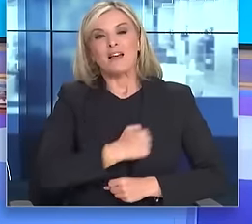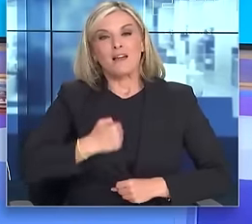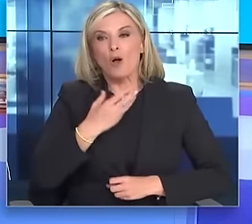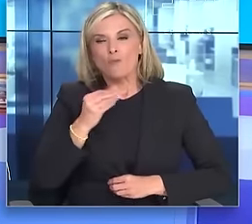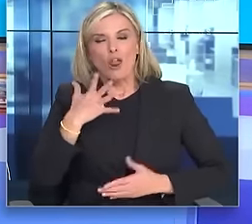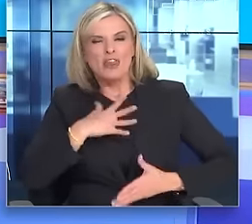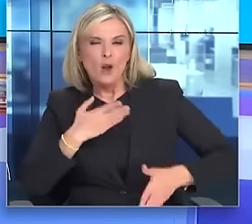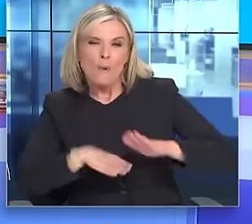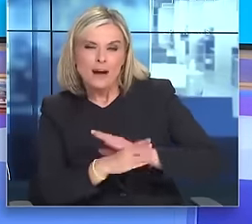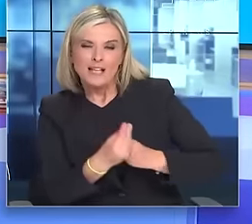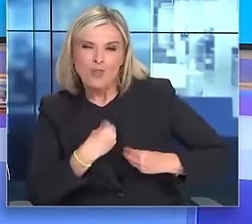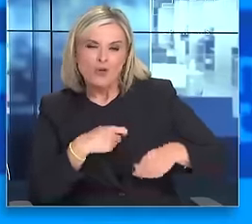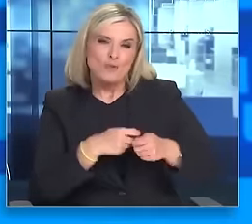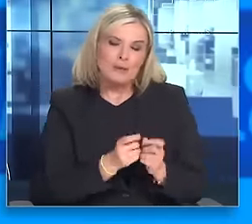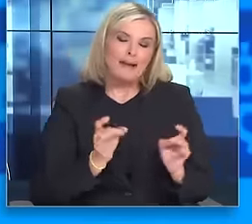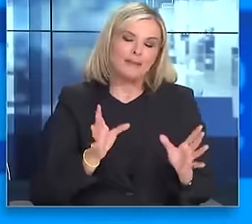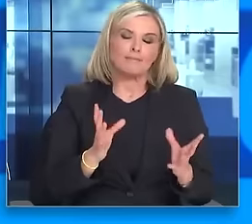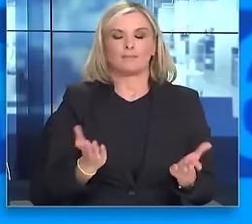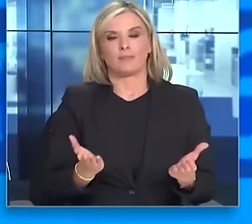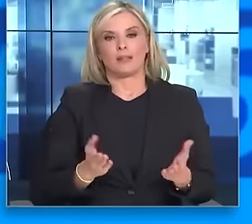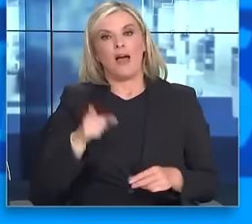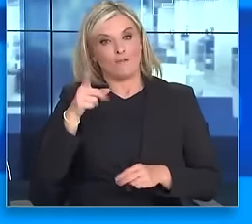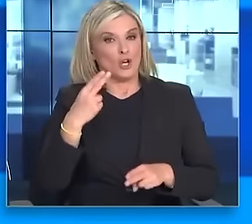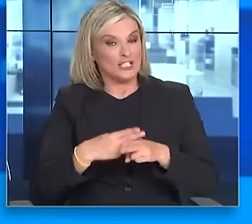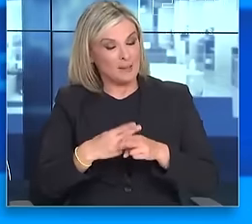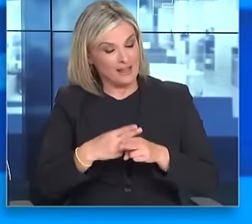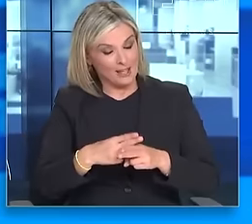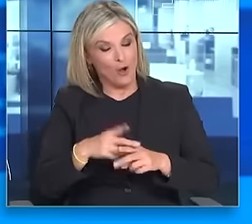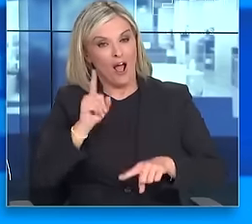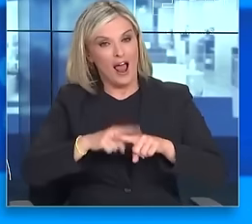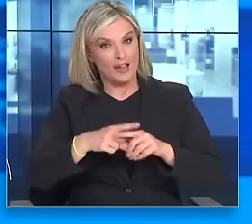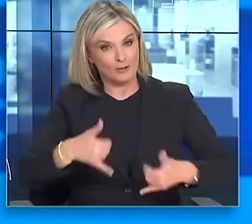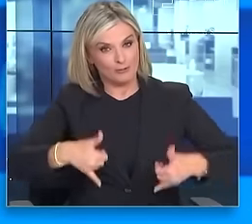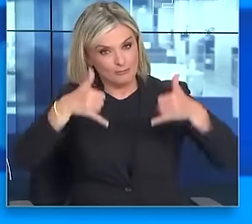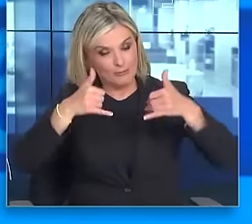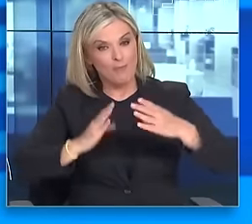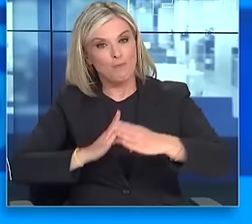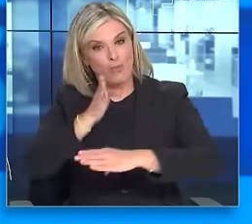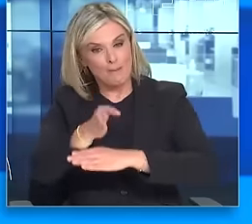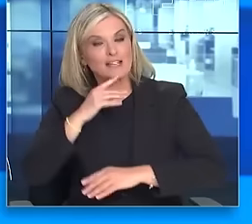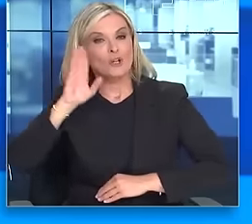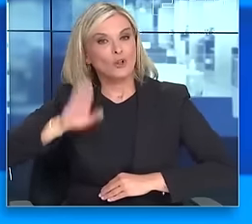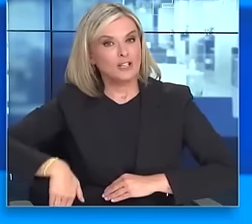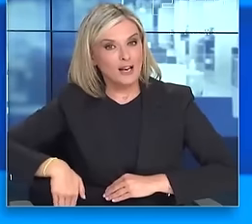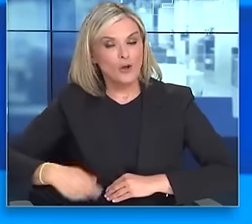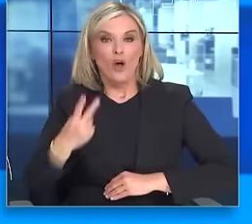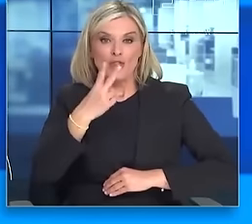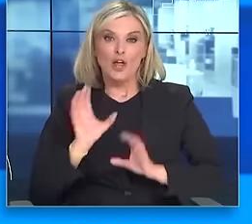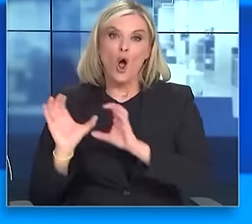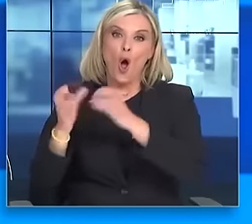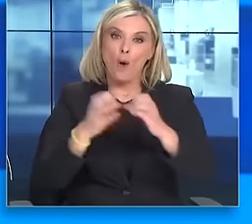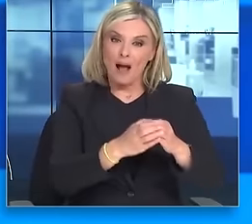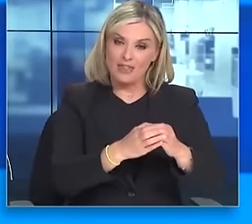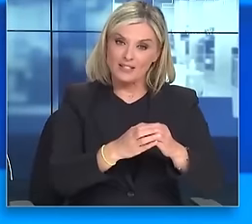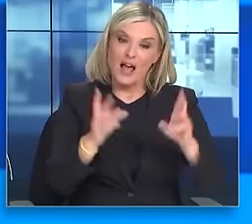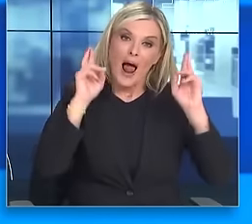ότι το ενδιαφέρον είναι πολύ μεγάλο και να πω ότι είναι μια πολύ μεγάλη επιτυχία για τον ελληνικό αθλητισμό να έχουμε μια ομάδα στο τελικό του conference και δύο ομάδες στο Final Four. Και μακάρι